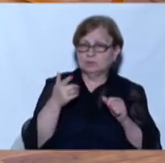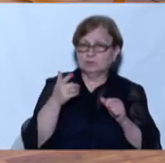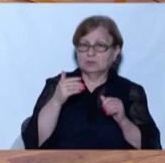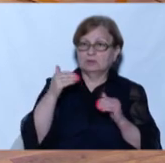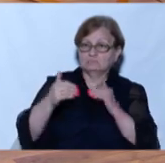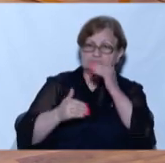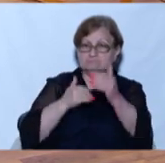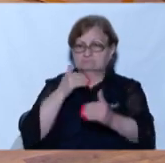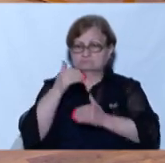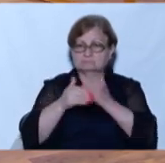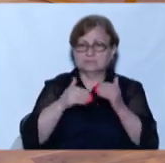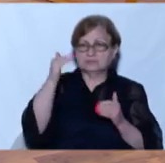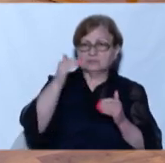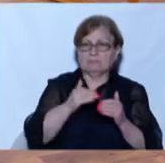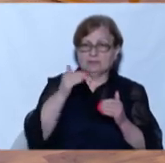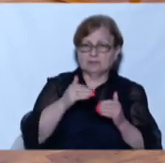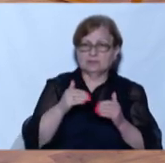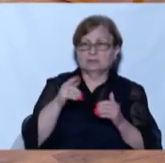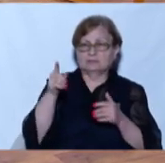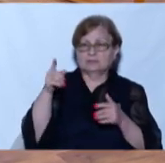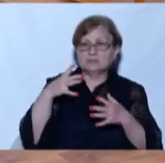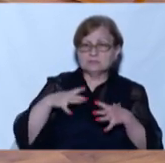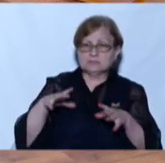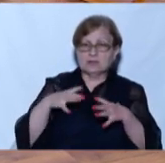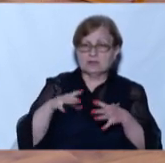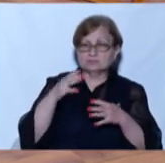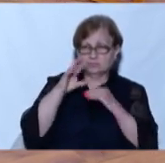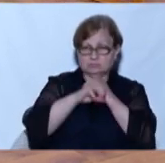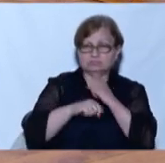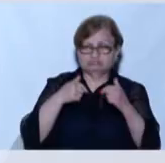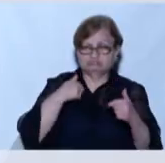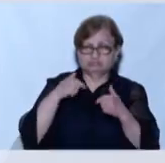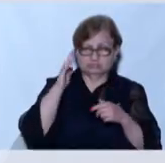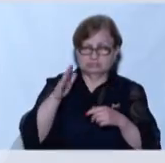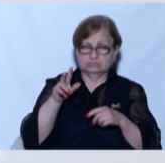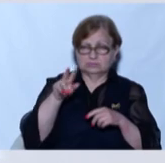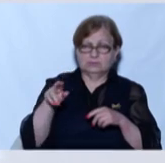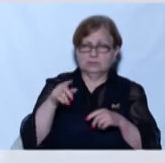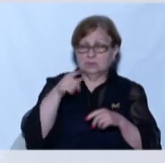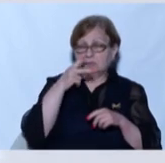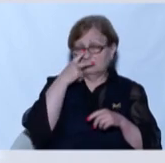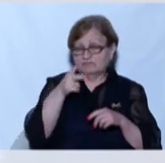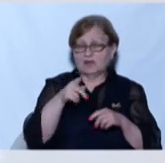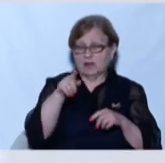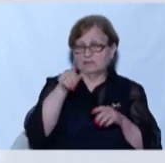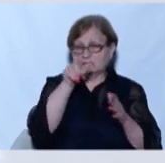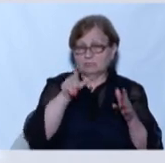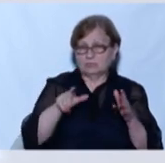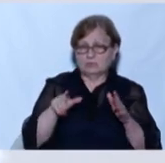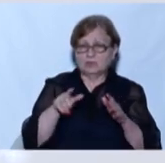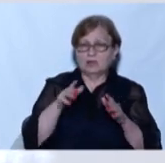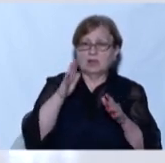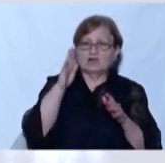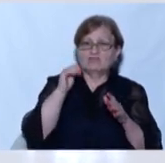მოიწევს ერთის ხრივ სამხრეთისაკენ ეს მე დააჩნევს საქართველოს ესე ვთქვათ კვალს და ამ პოემაში ჩვენ ამას შესახებ კიდევ ვისაუბრებთ